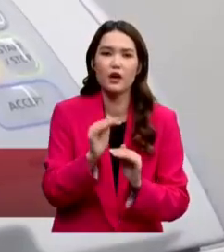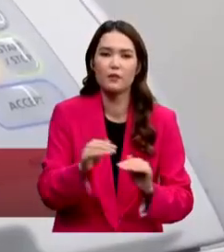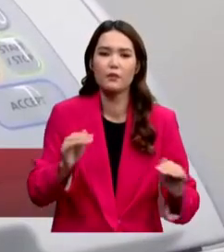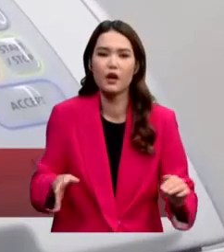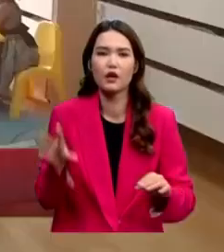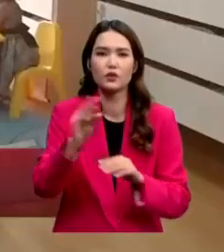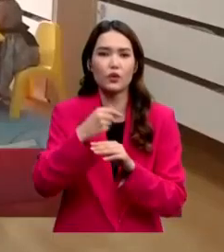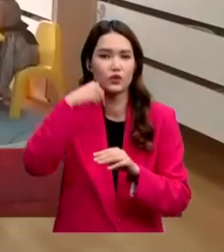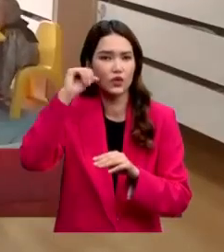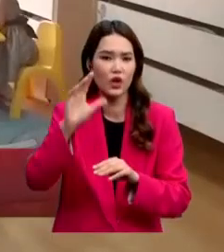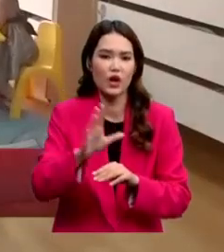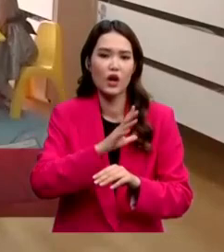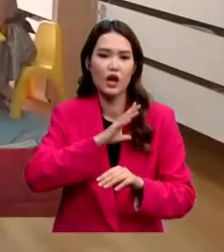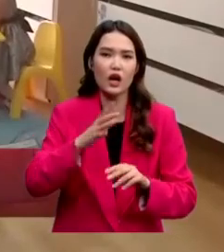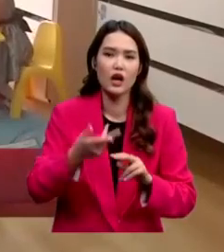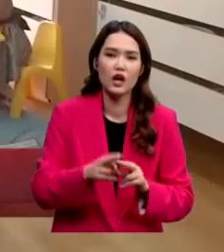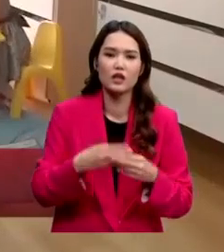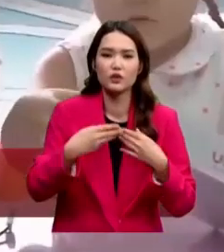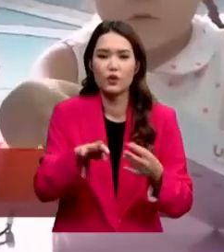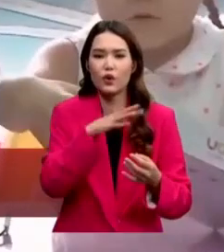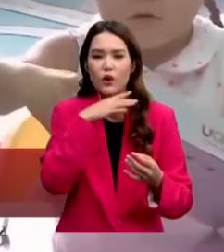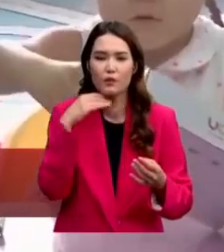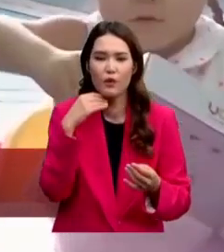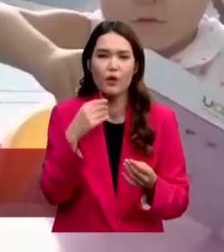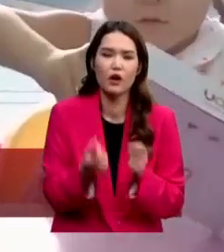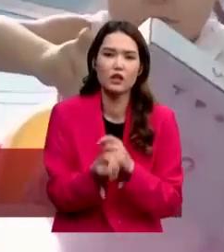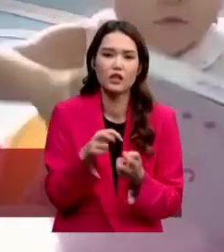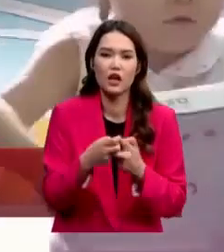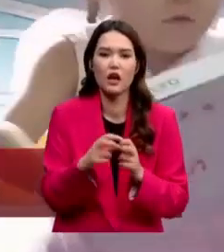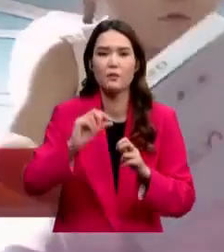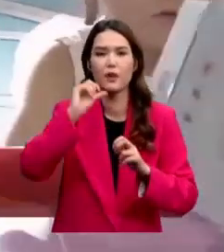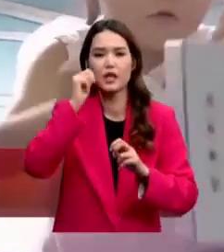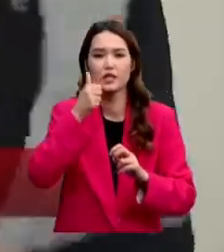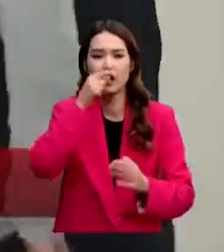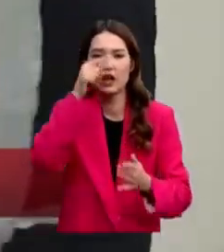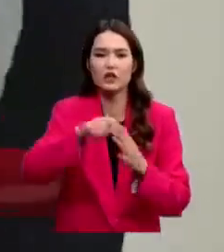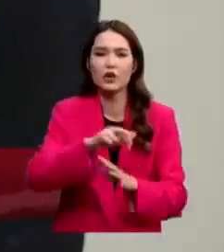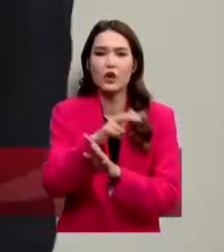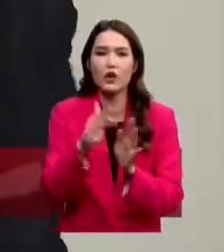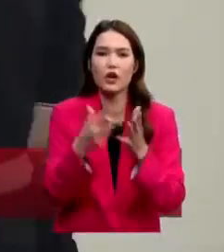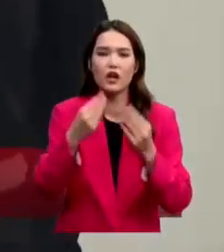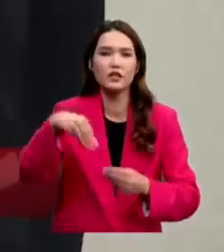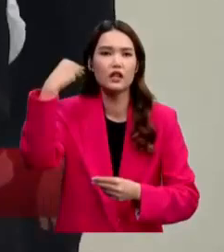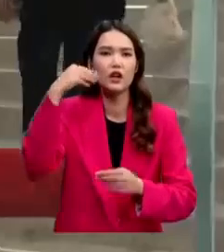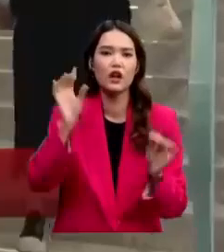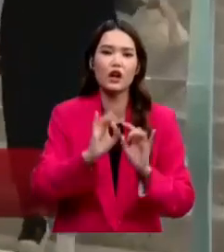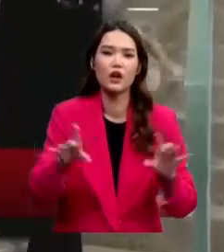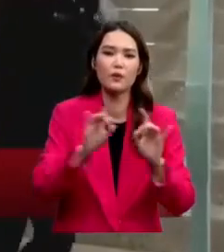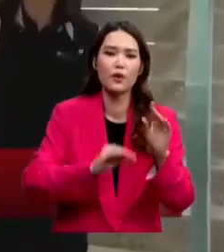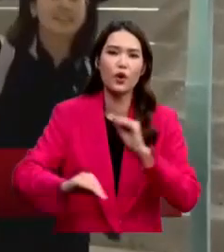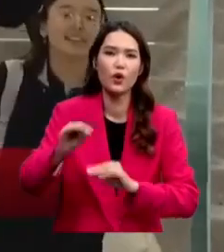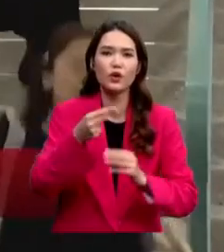қосылғаны кеше ғана еді. Әлден олқылық шығып көпшілікке күдік ұялатты. Ертең балам 18-ге толғанда Тоқаевтың бастамасымен құрылған